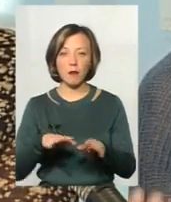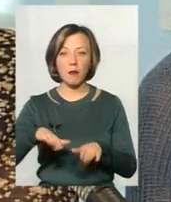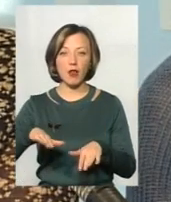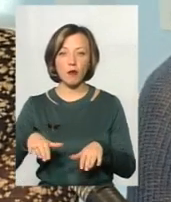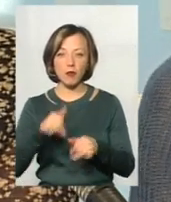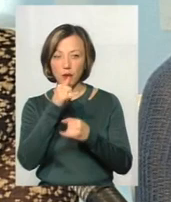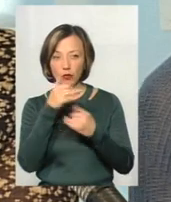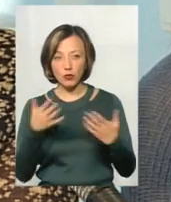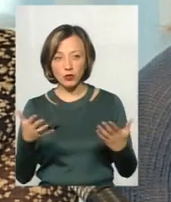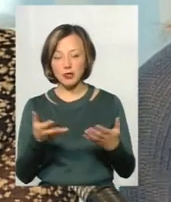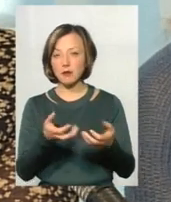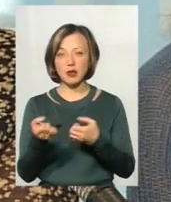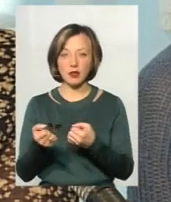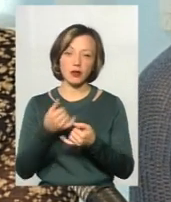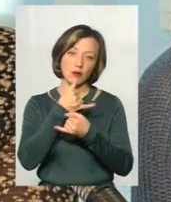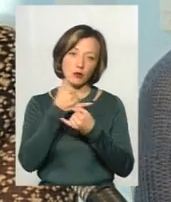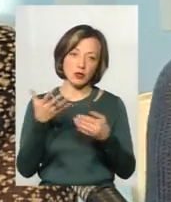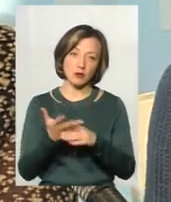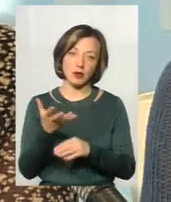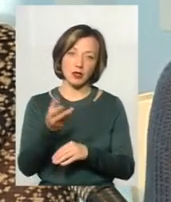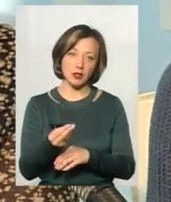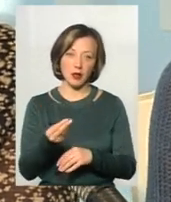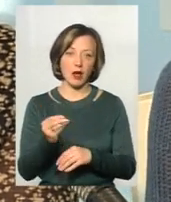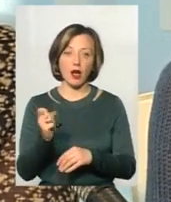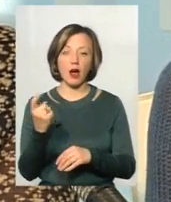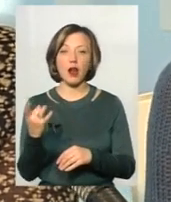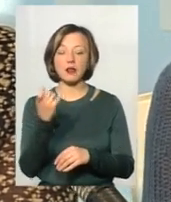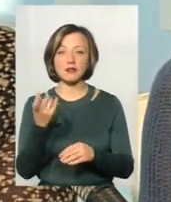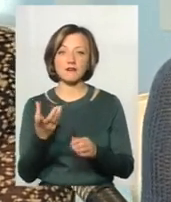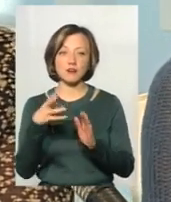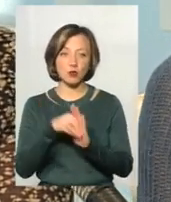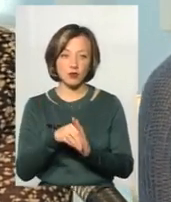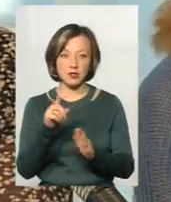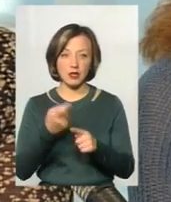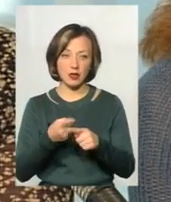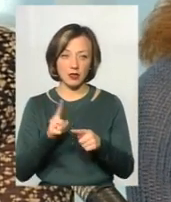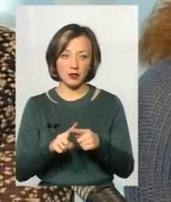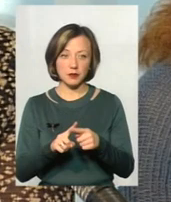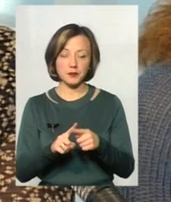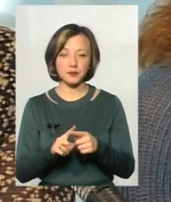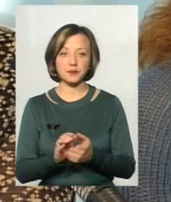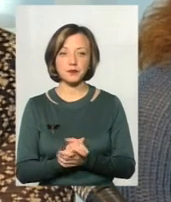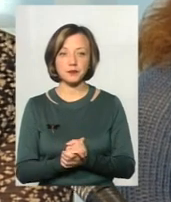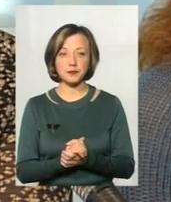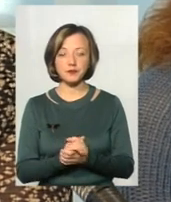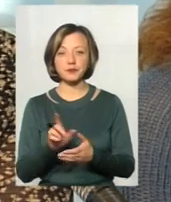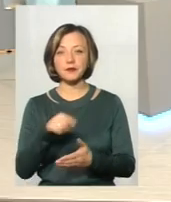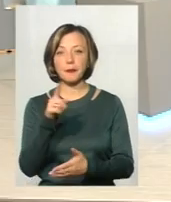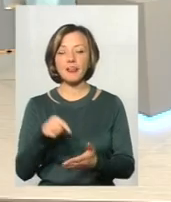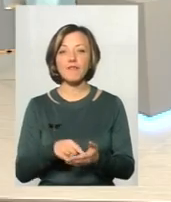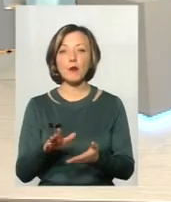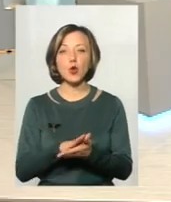не можете, не берите, не можете заплатить. Он единоразовый взнос за эту... Но еще тоже вопрос стерилизации.